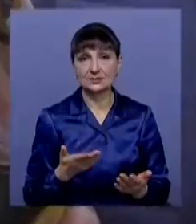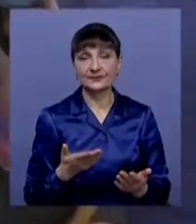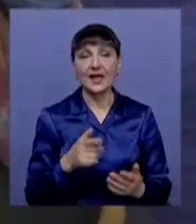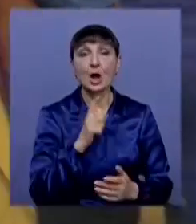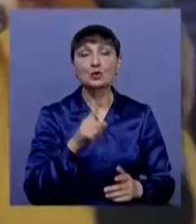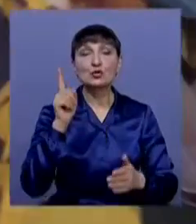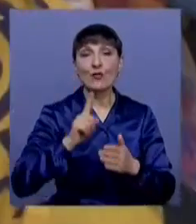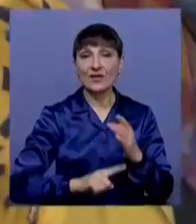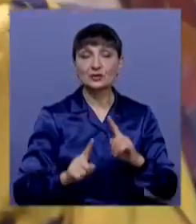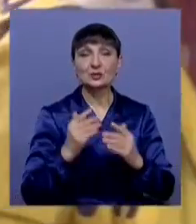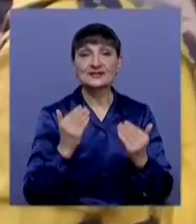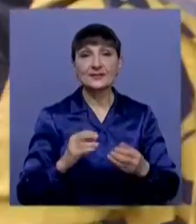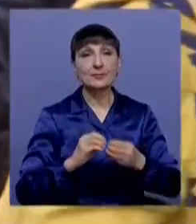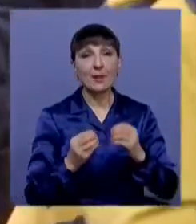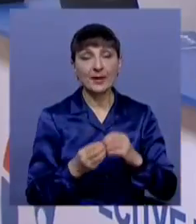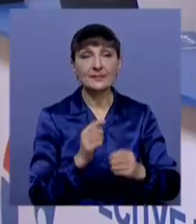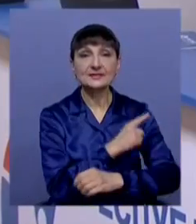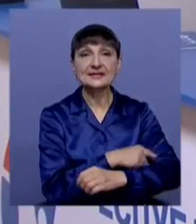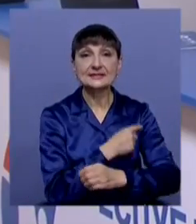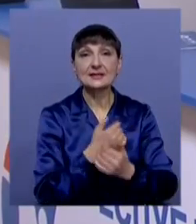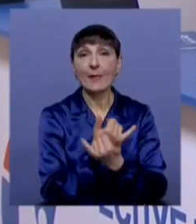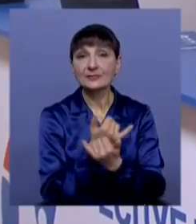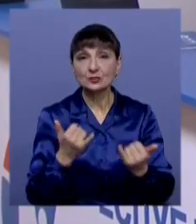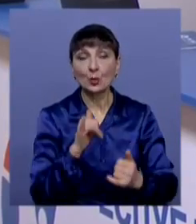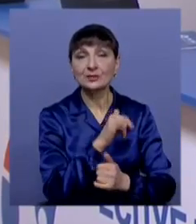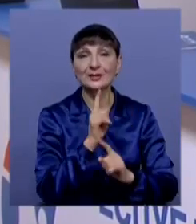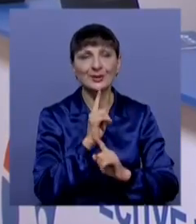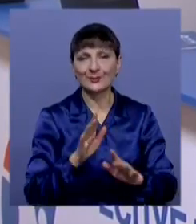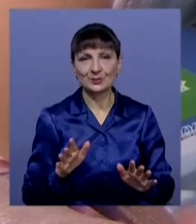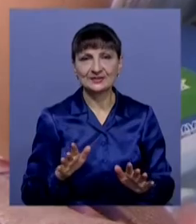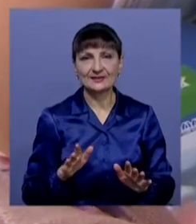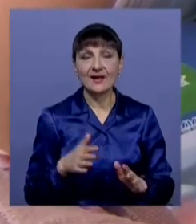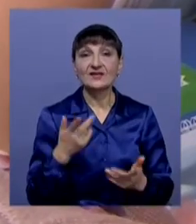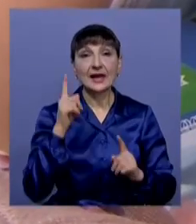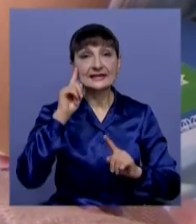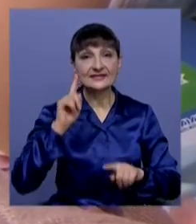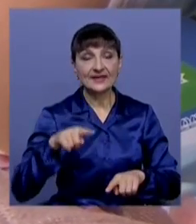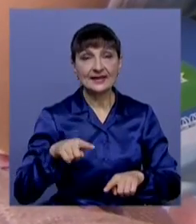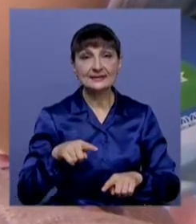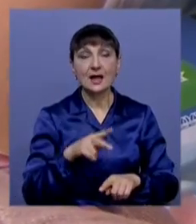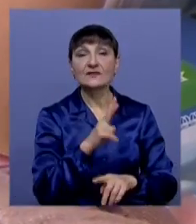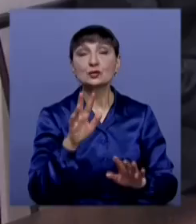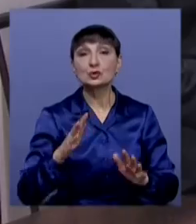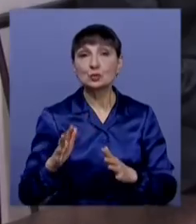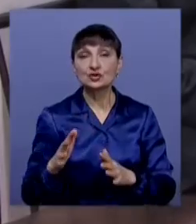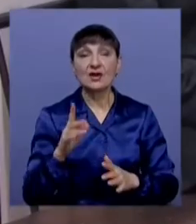Люди уверены, что теперь проблем с медицинским обслуживанием у них не возникнет. Ведь, как известно, в некоторых